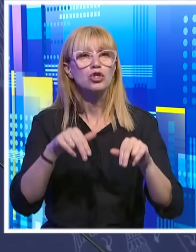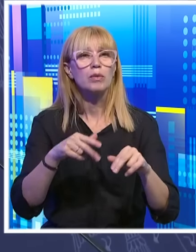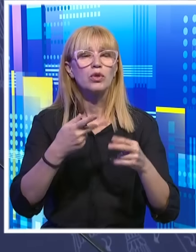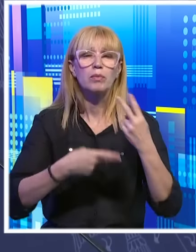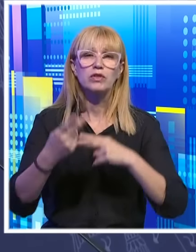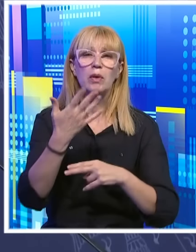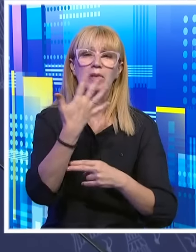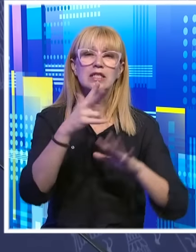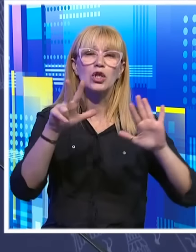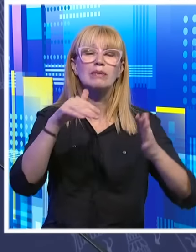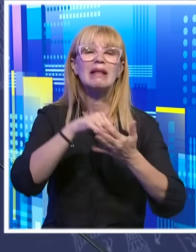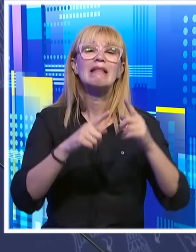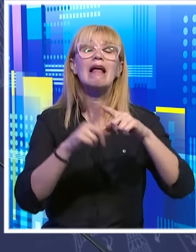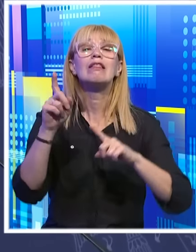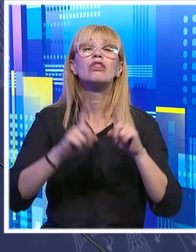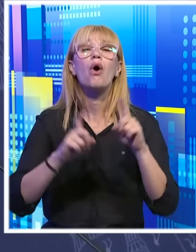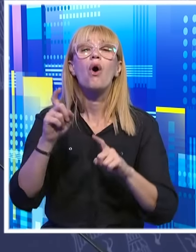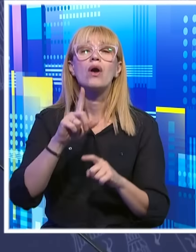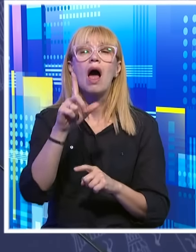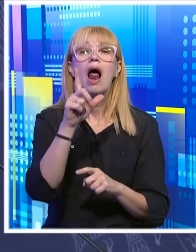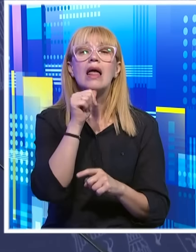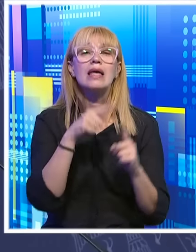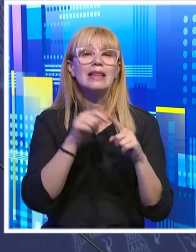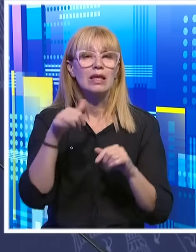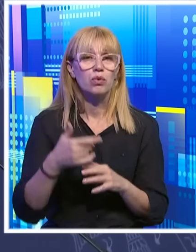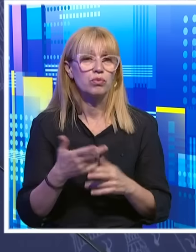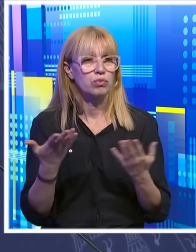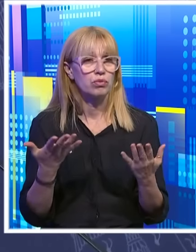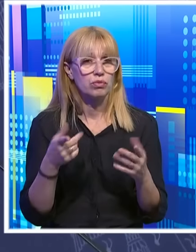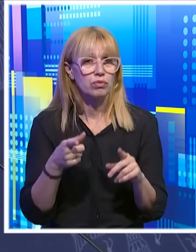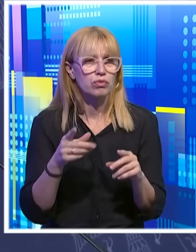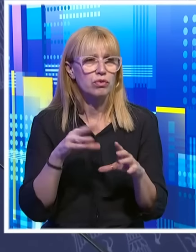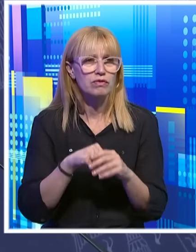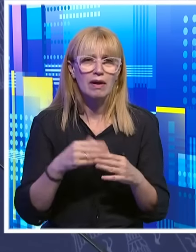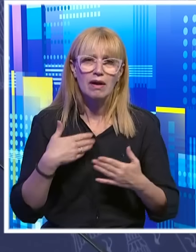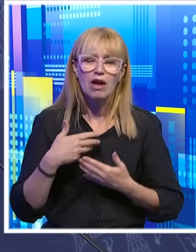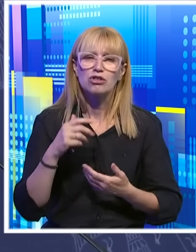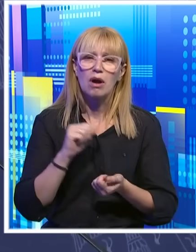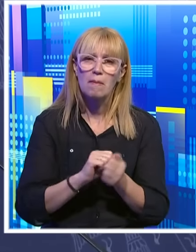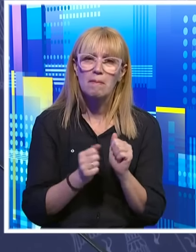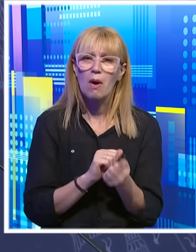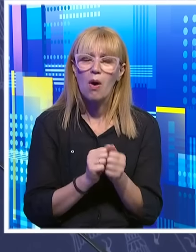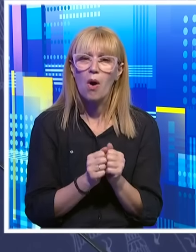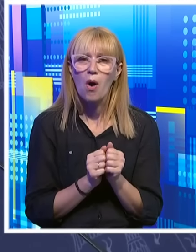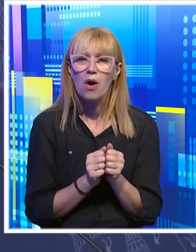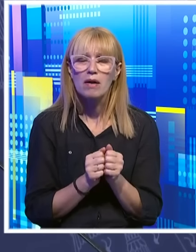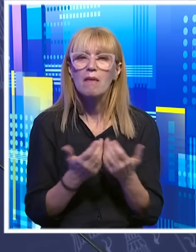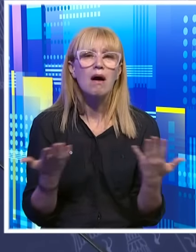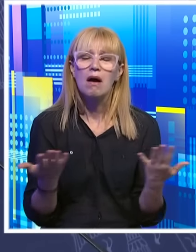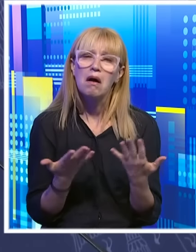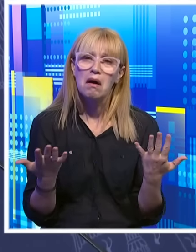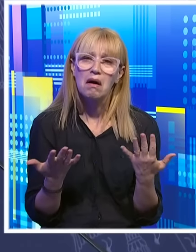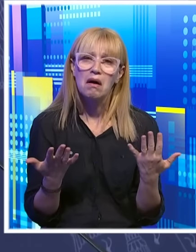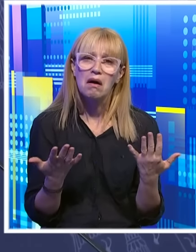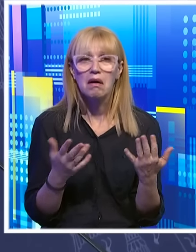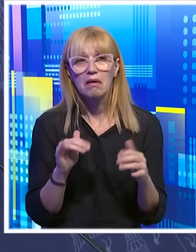nivou litijum karbonata. U stvari, suštinska naša bitka u skladu sa onim kako je to nekada rekao jedan opozicioni lider je možemo